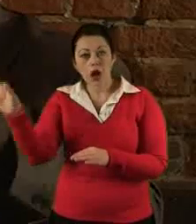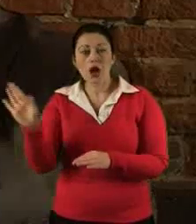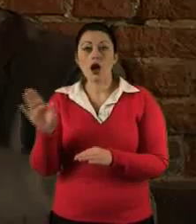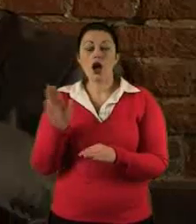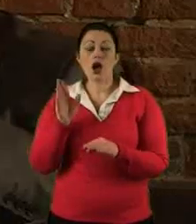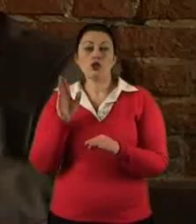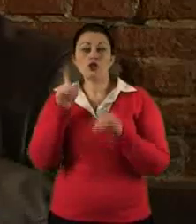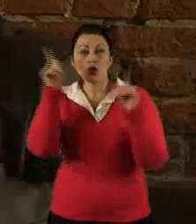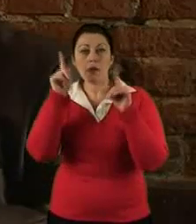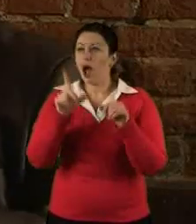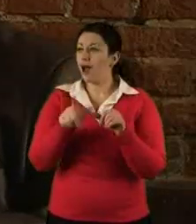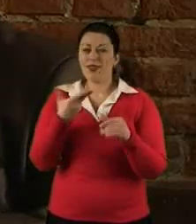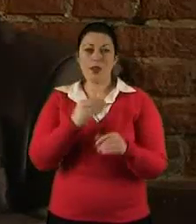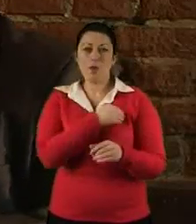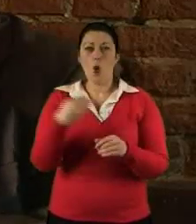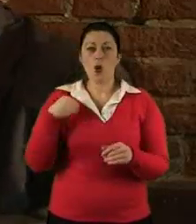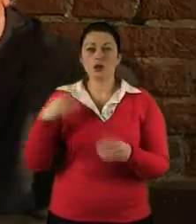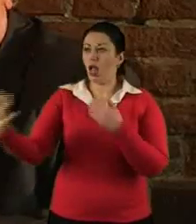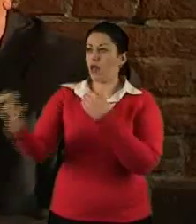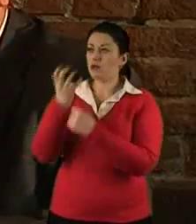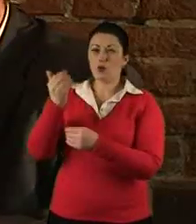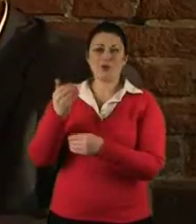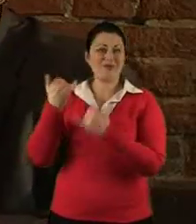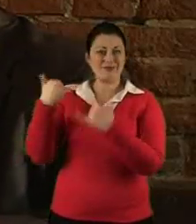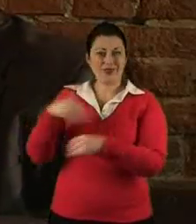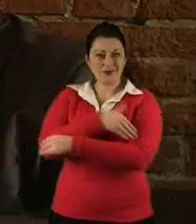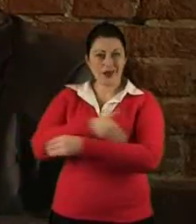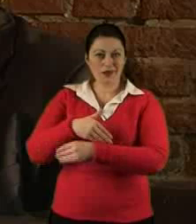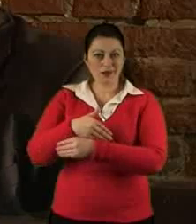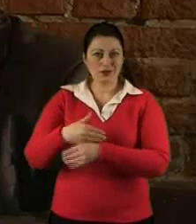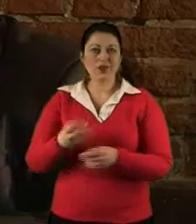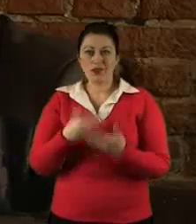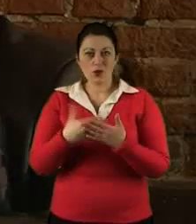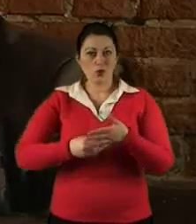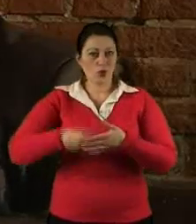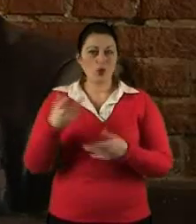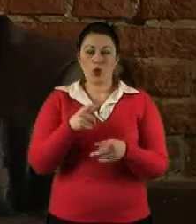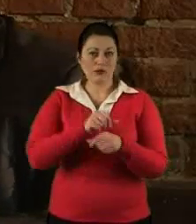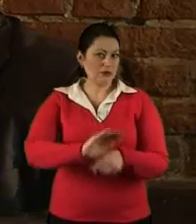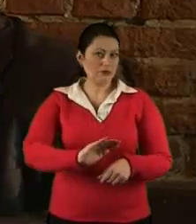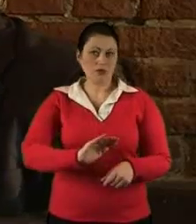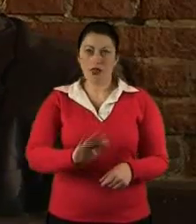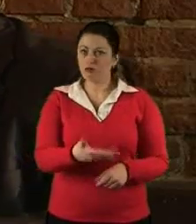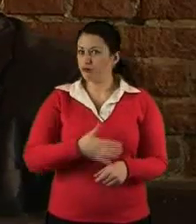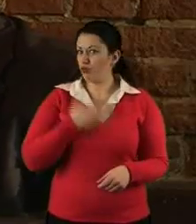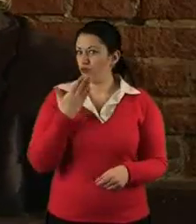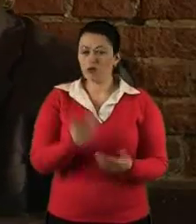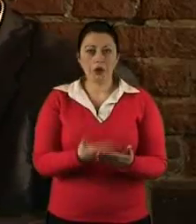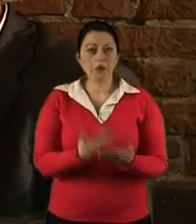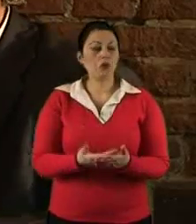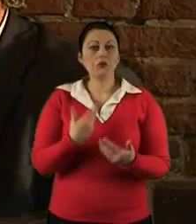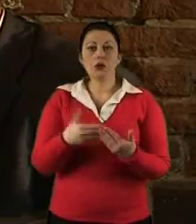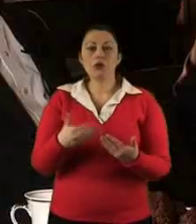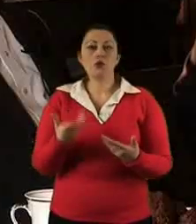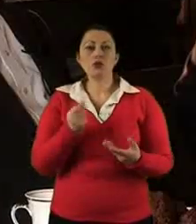tam nie sprzedają polskich, tylko sprowadzane, co może być troszeczkę droższe. To trochę dziwne, bo Polska jest bardzo